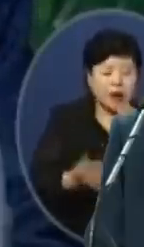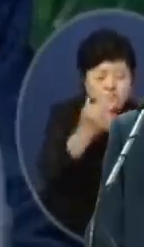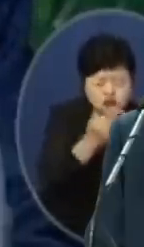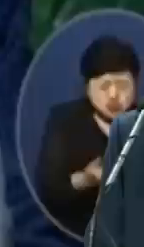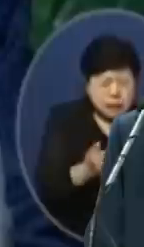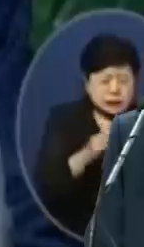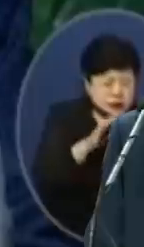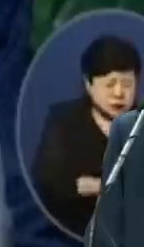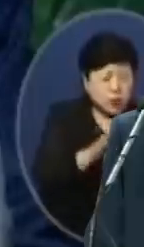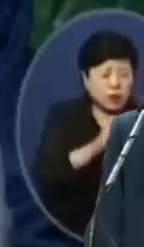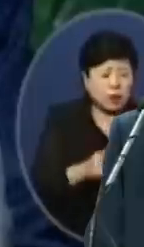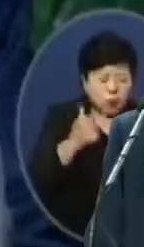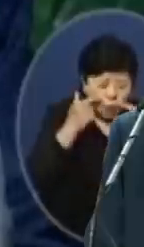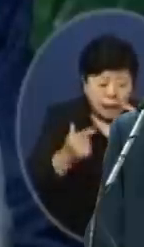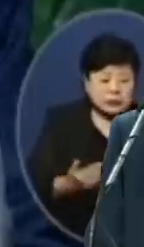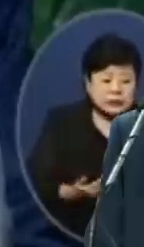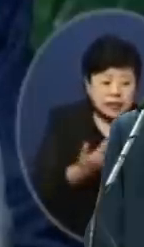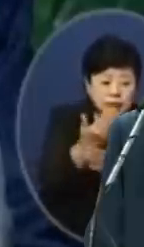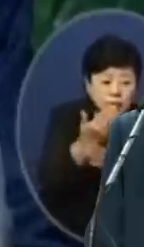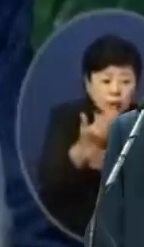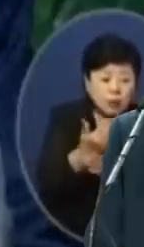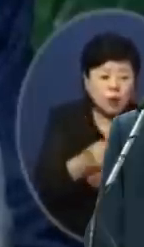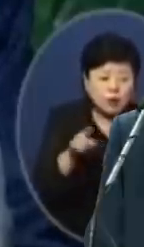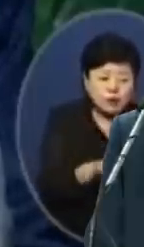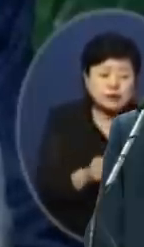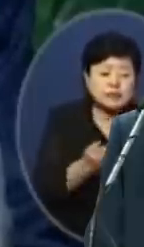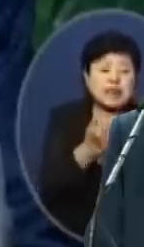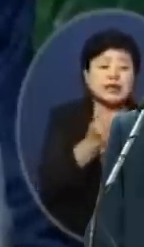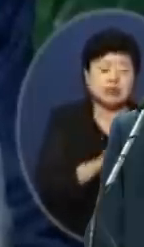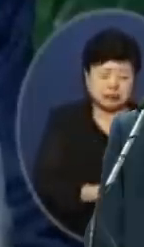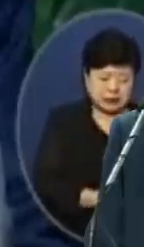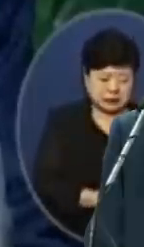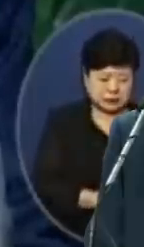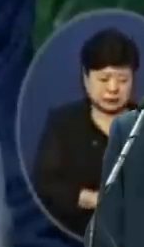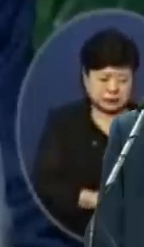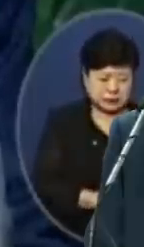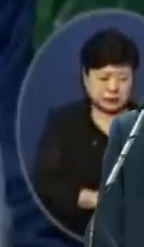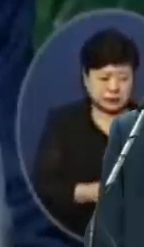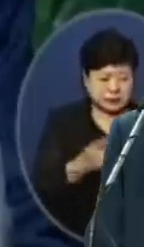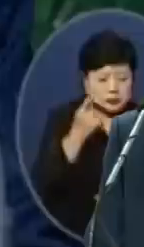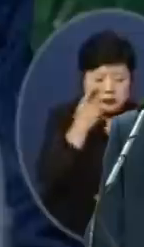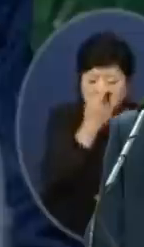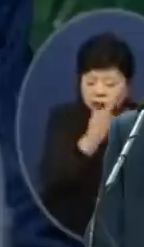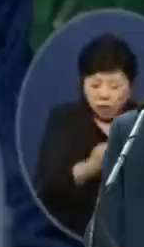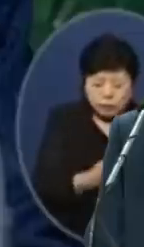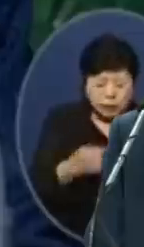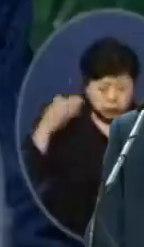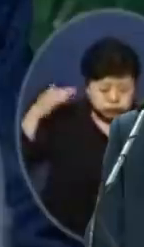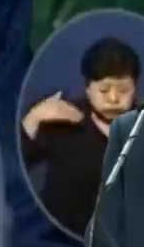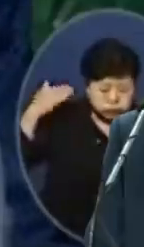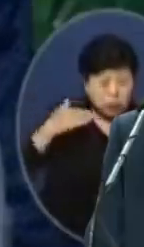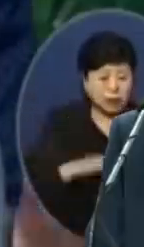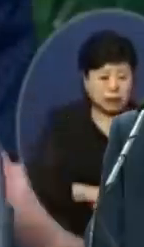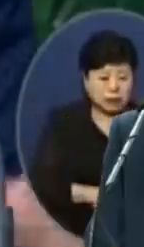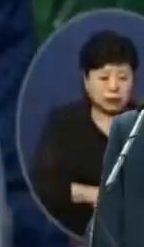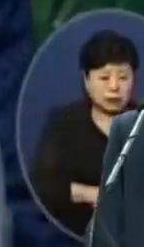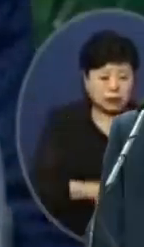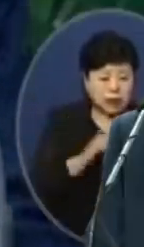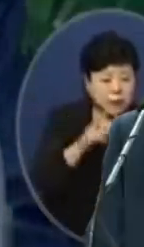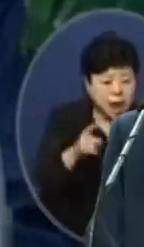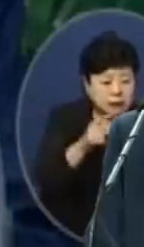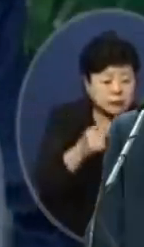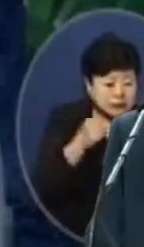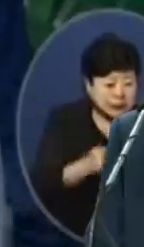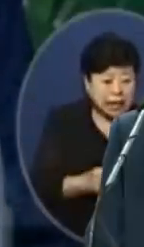타고 확신이 생기고 믿음이 생기는 것입니다. 눈에는 아무 지장 안 보이고 교회 문 아무 소리 안 들리는데